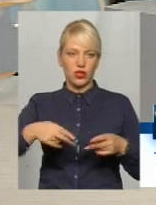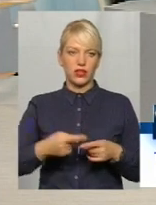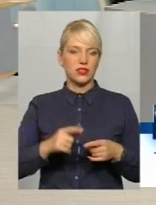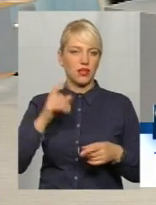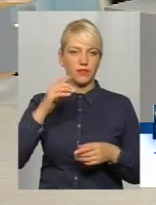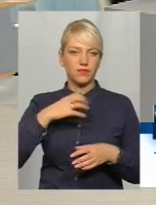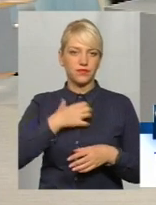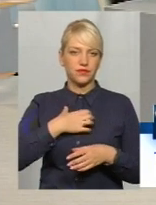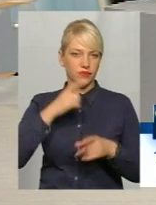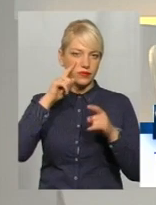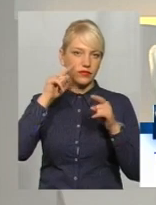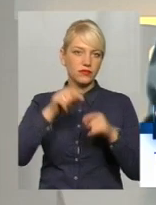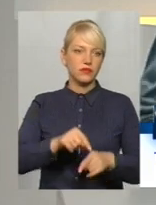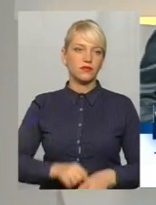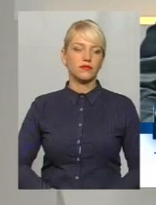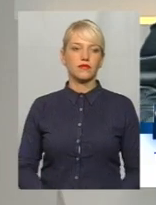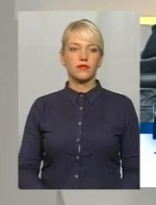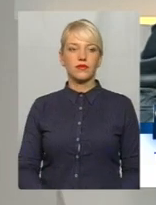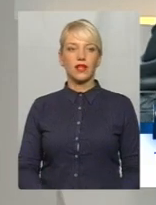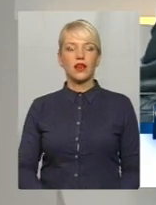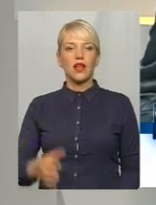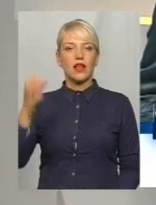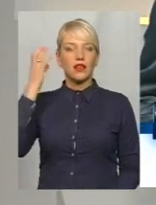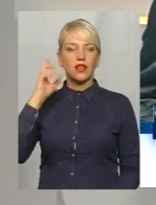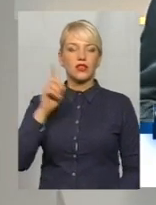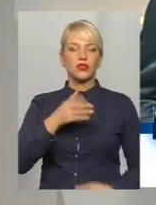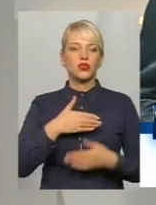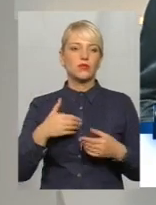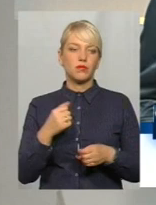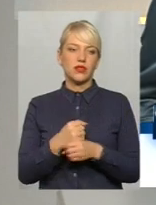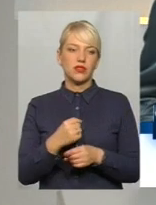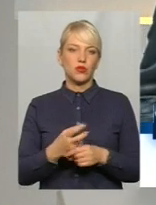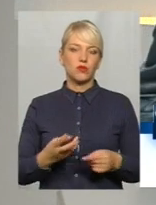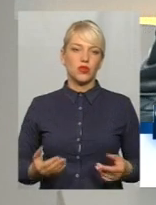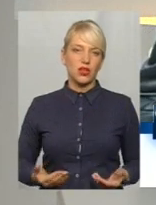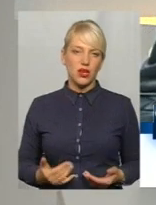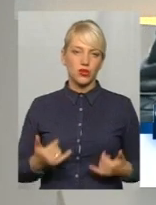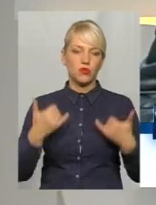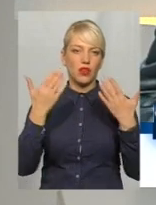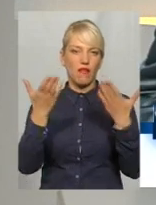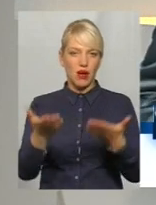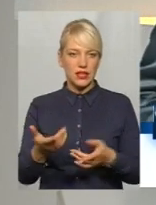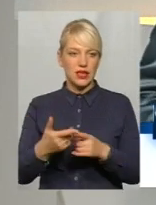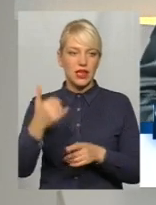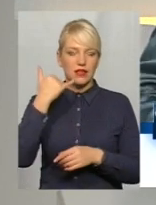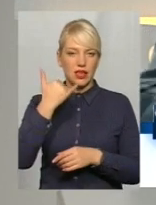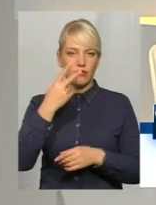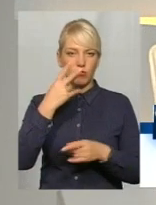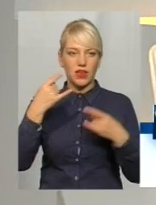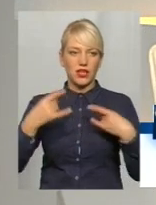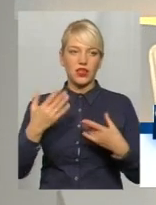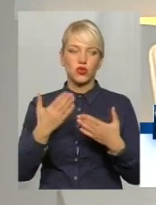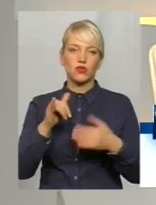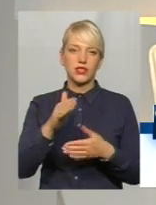чергу. Дякую, Тетяна Петрівна. Нагадую глядачам, що працюємо наживо для вас. Телефони періодично ви бачите на екранах. Якщо у